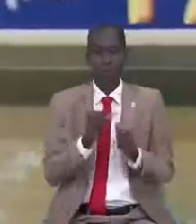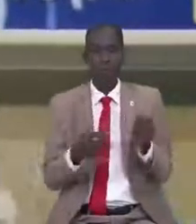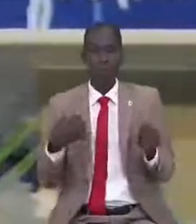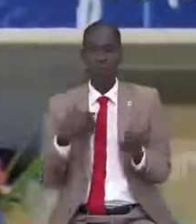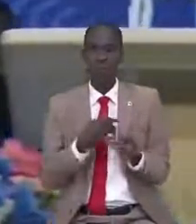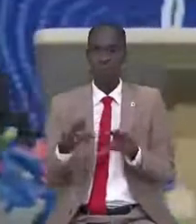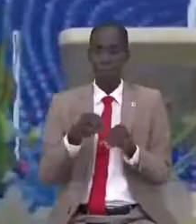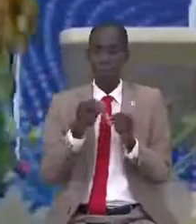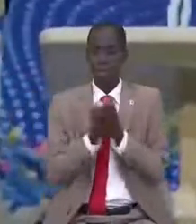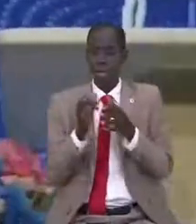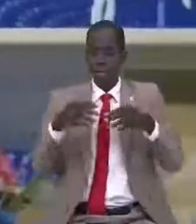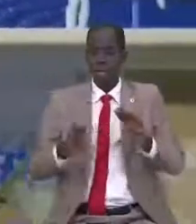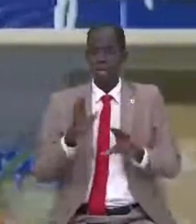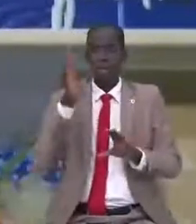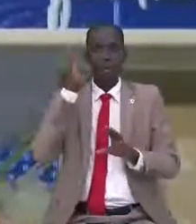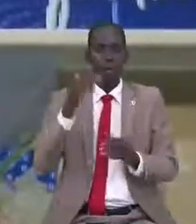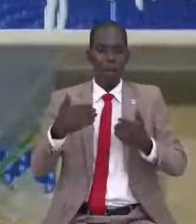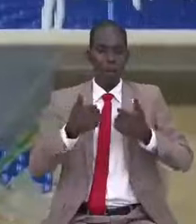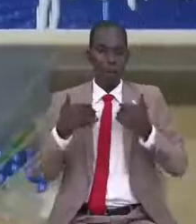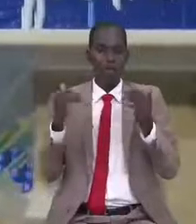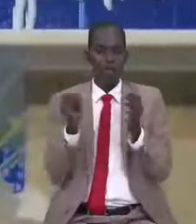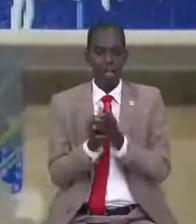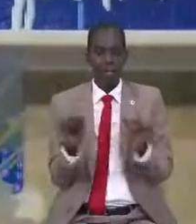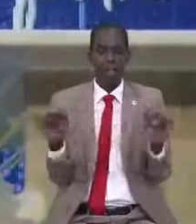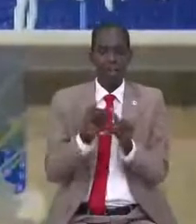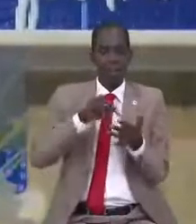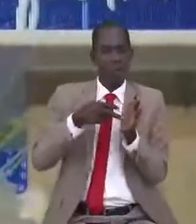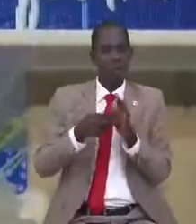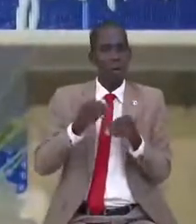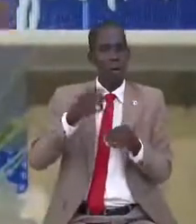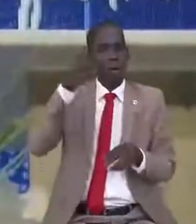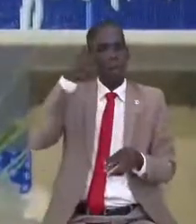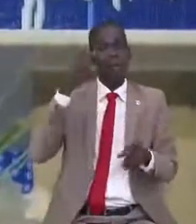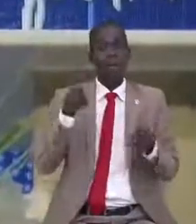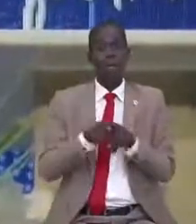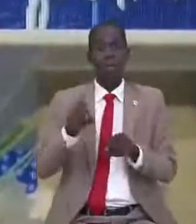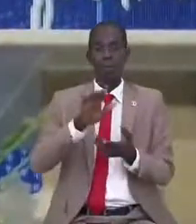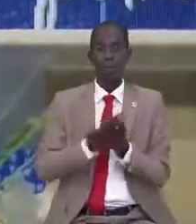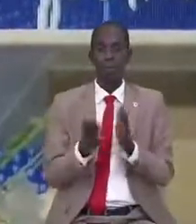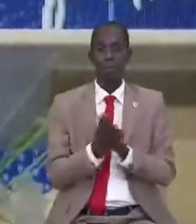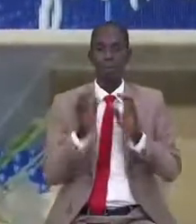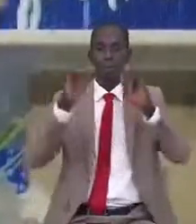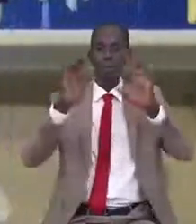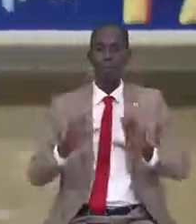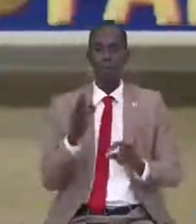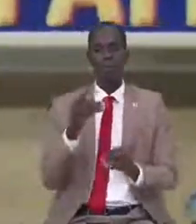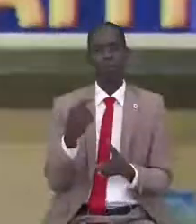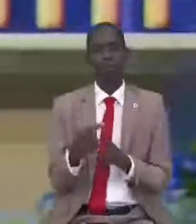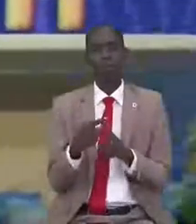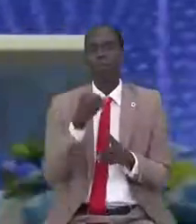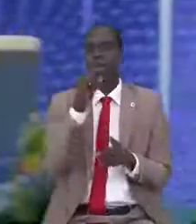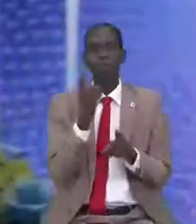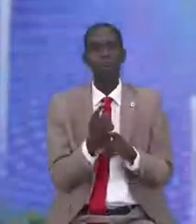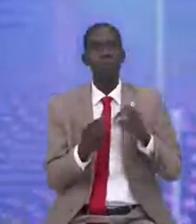cet enseignement? Tout ce que je fais au cours de l'enseignement, on a cet objectif en